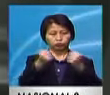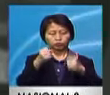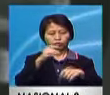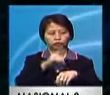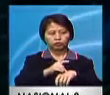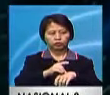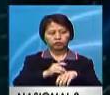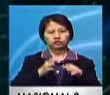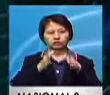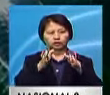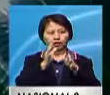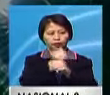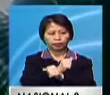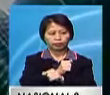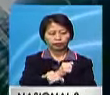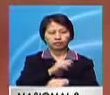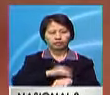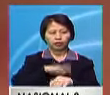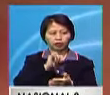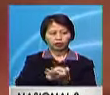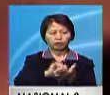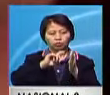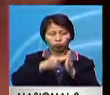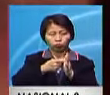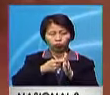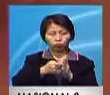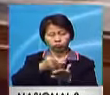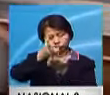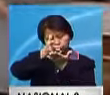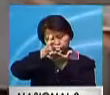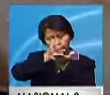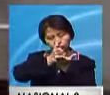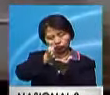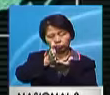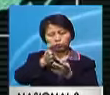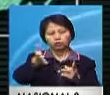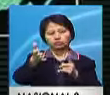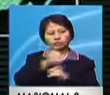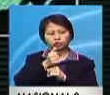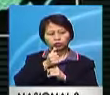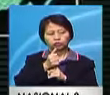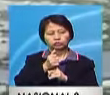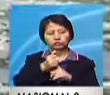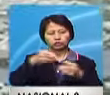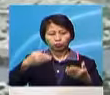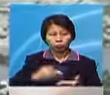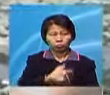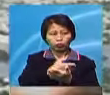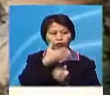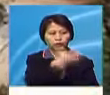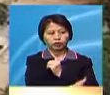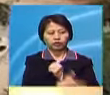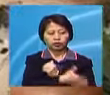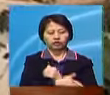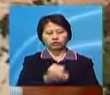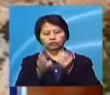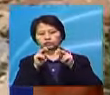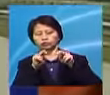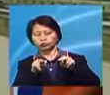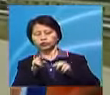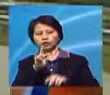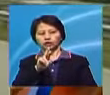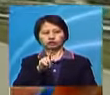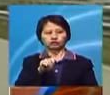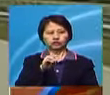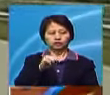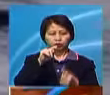Jalan Ampang. Pada saat itu bermulalah siaran secara langsung pencapaian-pencapaian permodenan negara dipertontonkan oleh